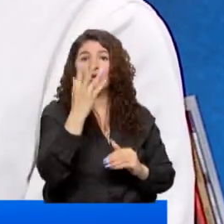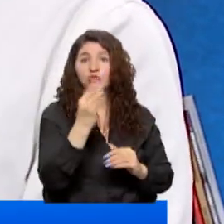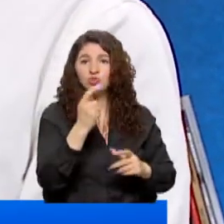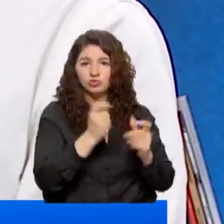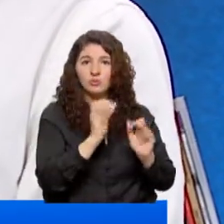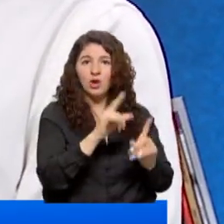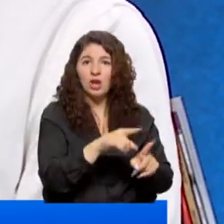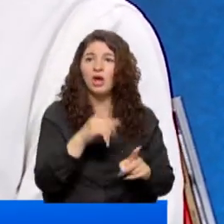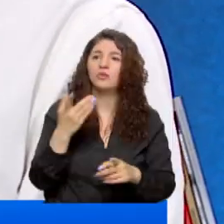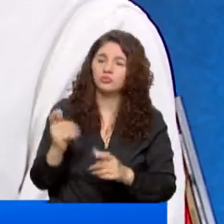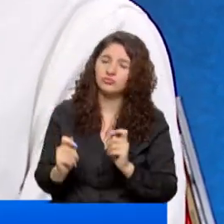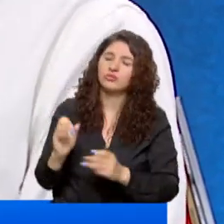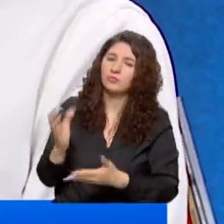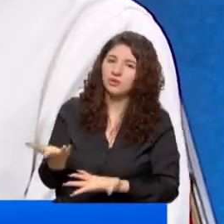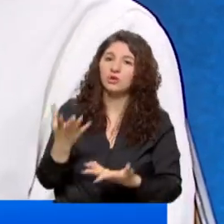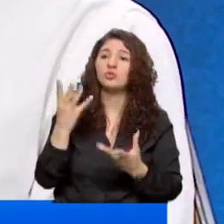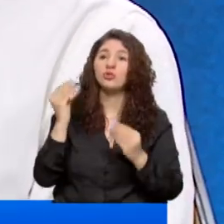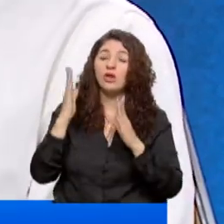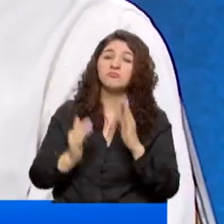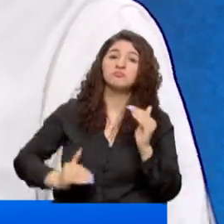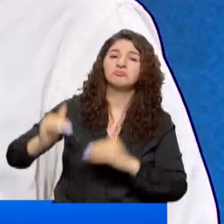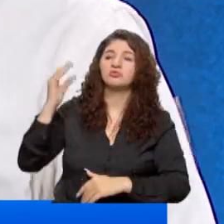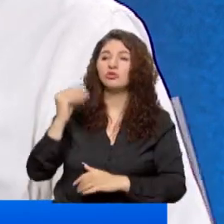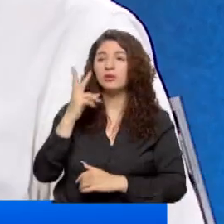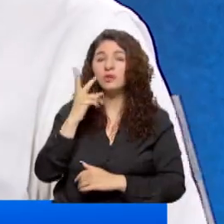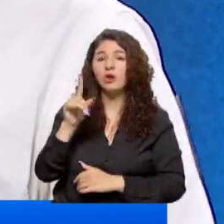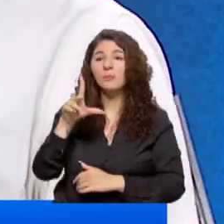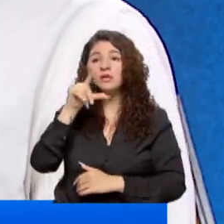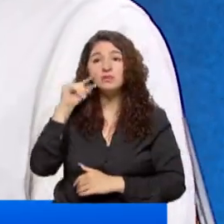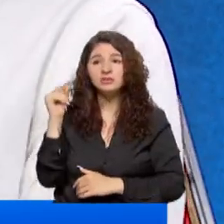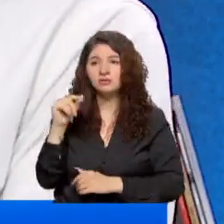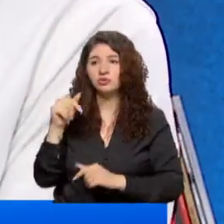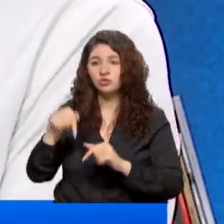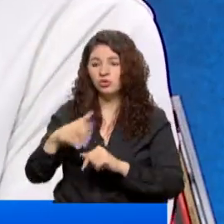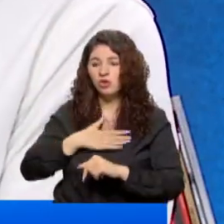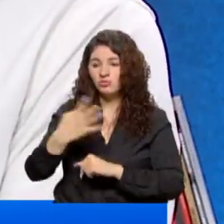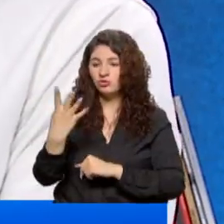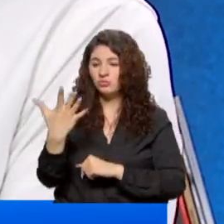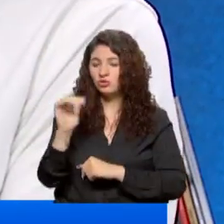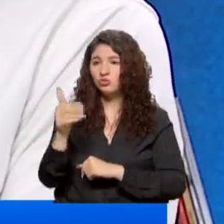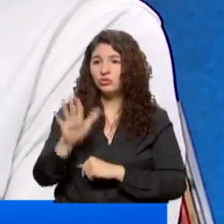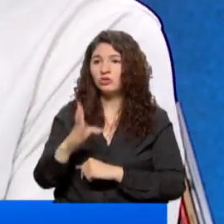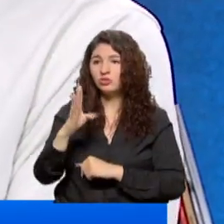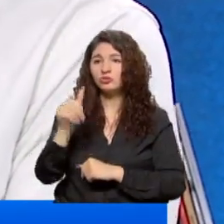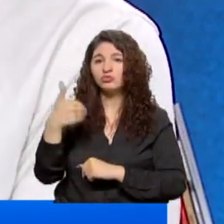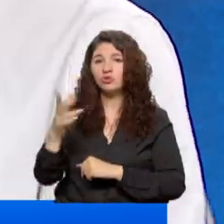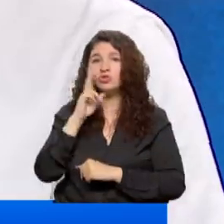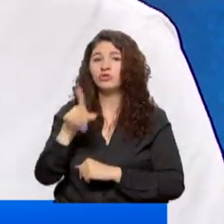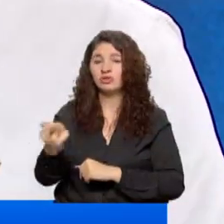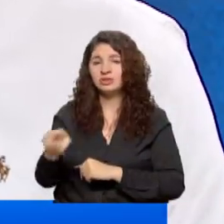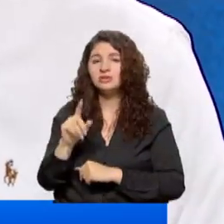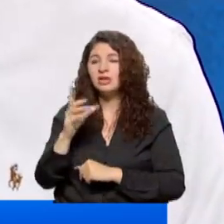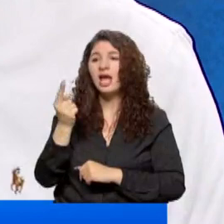artacak sütle böyle sütle Tabi daha da artacak çok daha artacak bakın 15 Mayıs çanak önümüze Dört beş gün kaldı Dört gün sonra